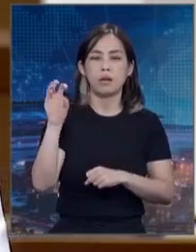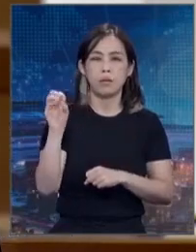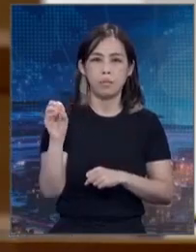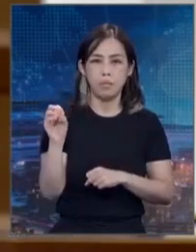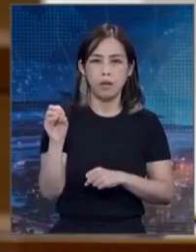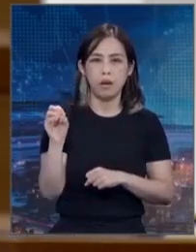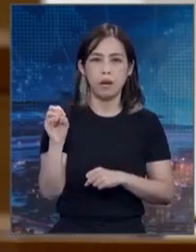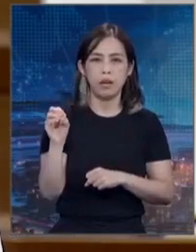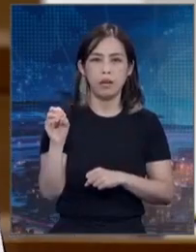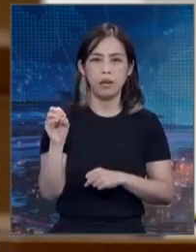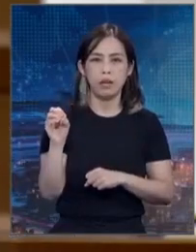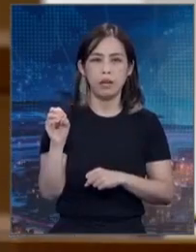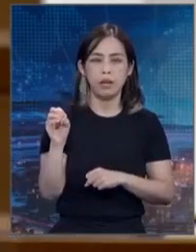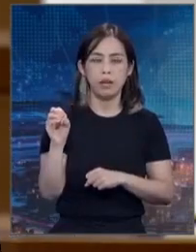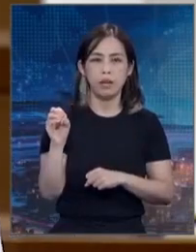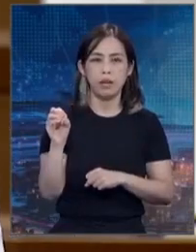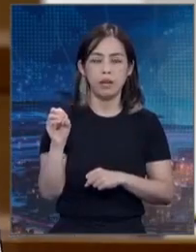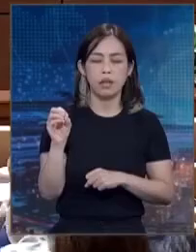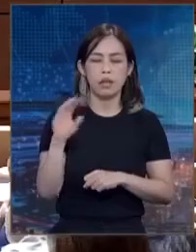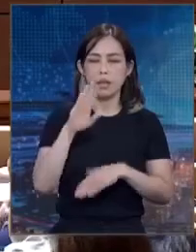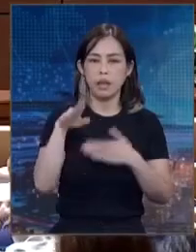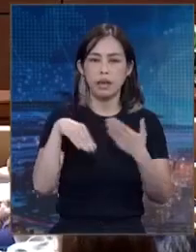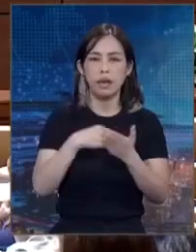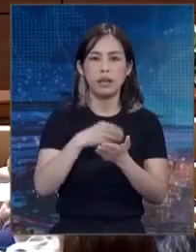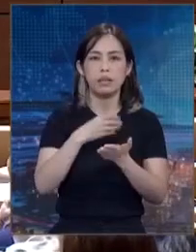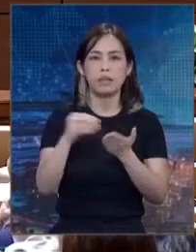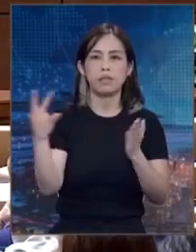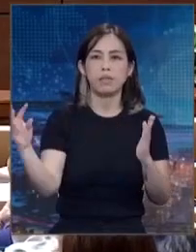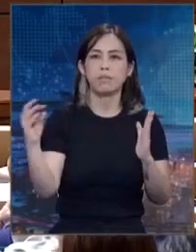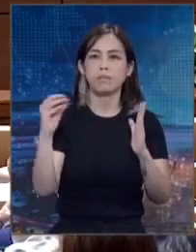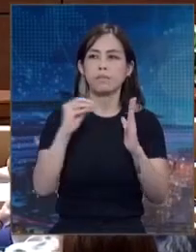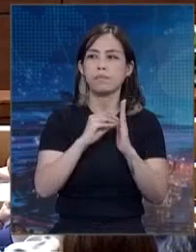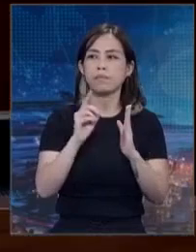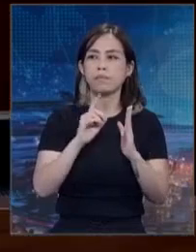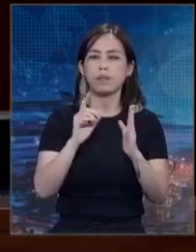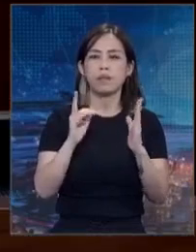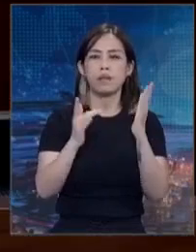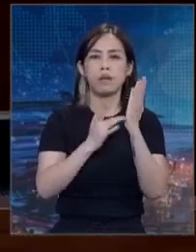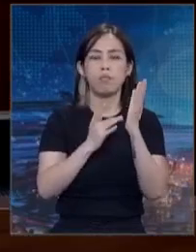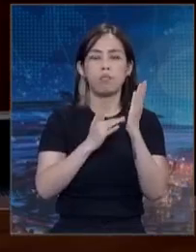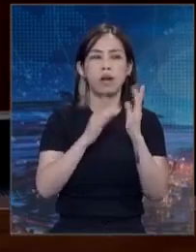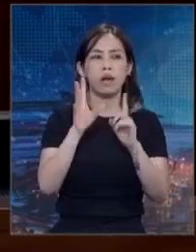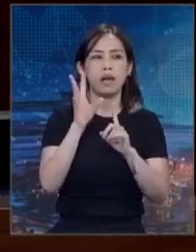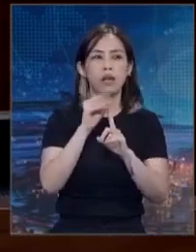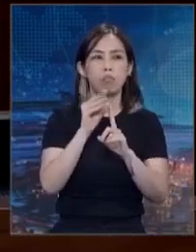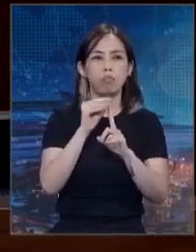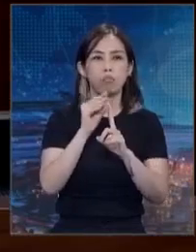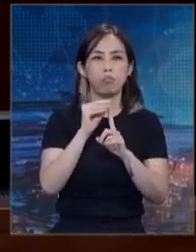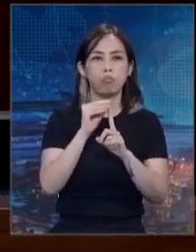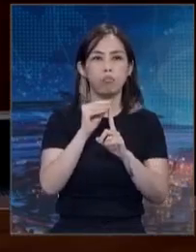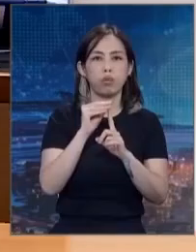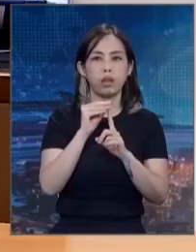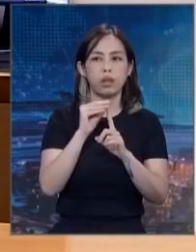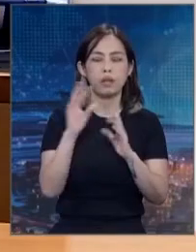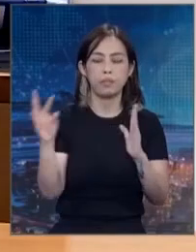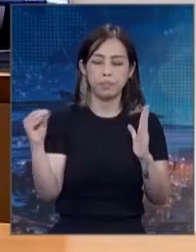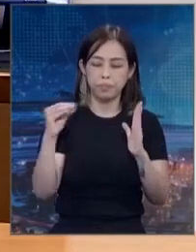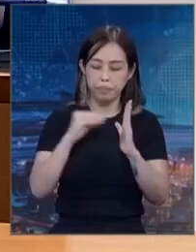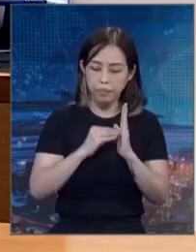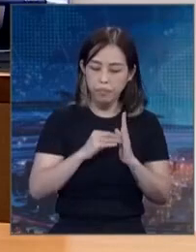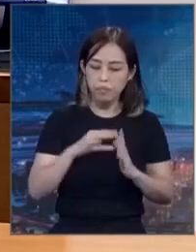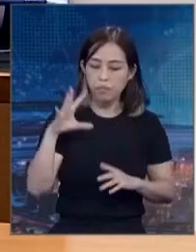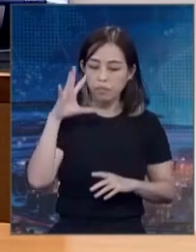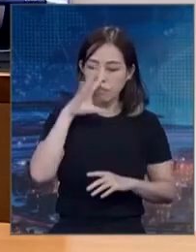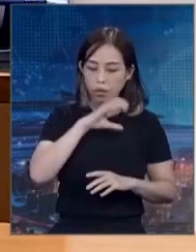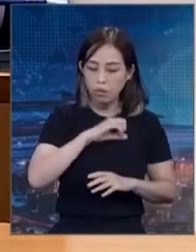đưa gói toàn bộ cái chi phí về vấn đề xây dựng công nghệ thông tin vào đầu tư công. Các ông chỉ đọc lại việc chẳng hạn như là xây